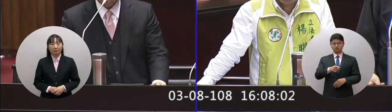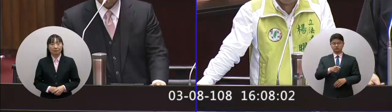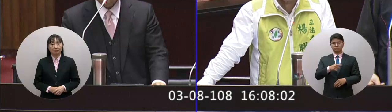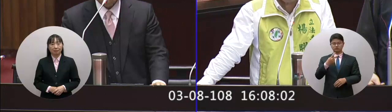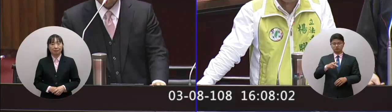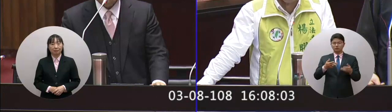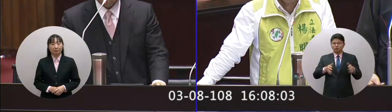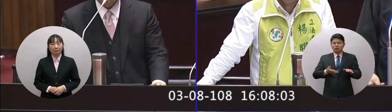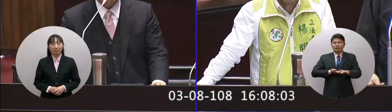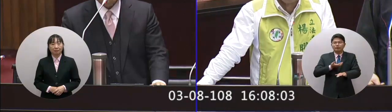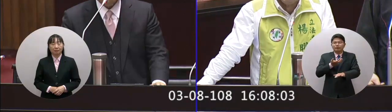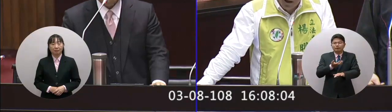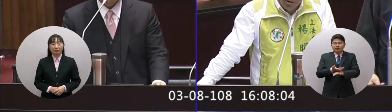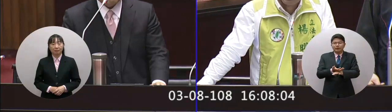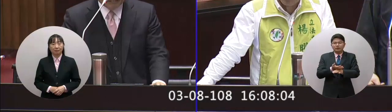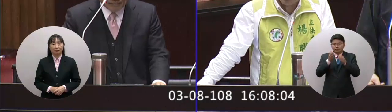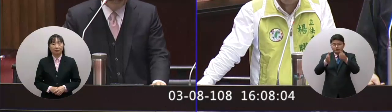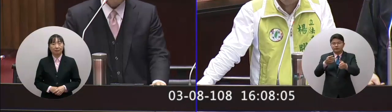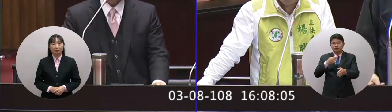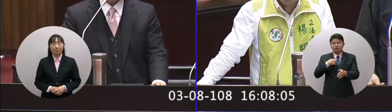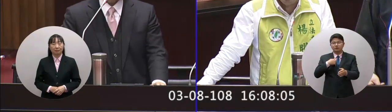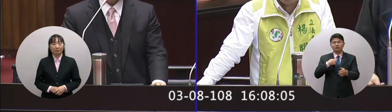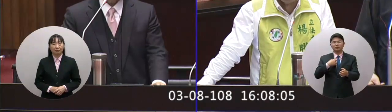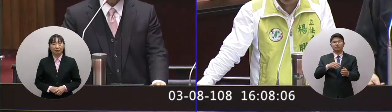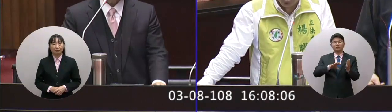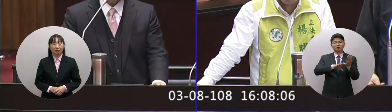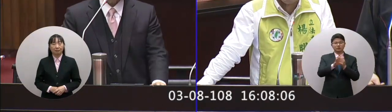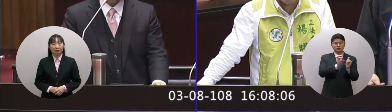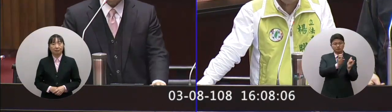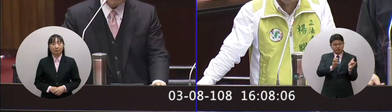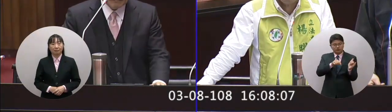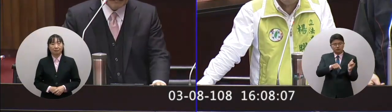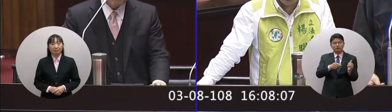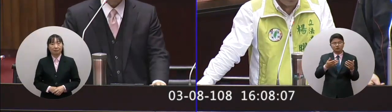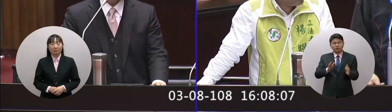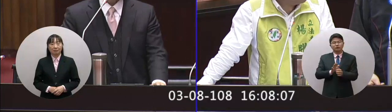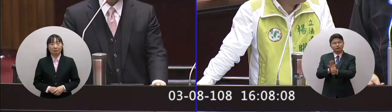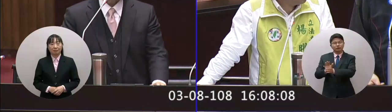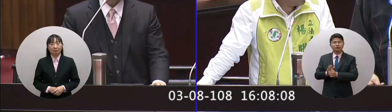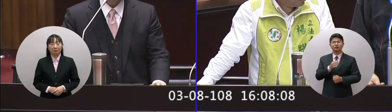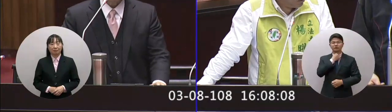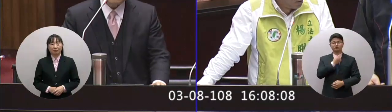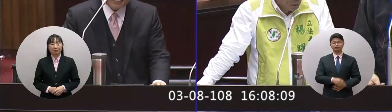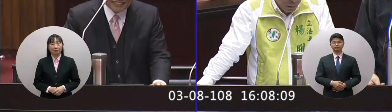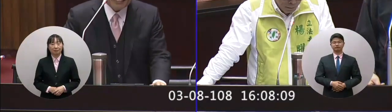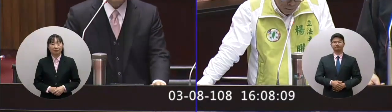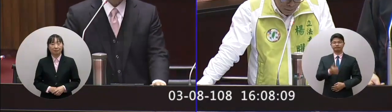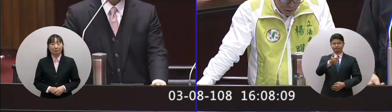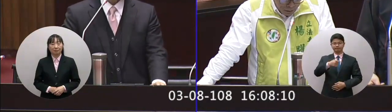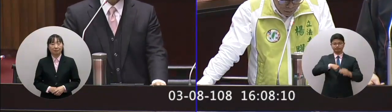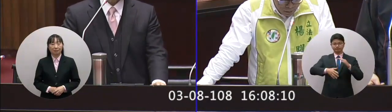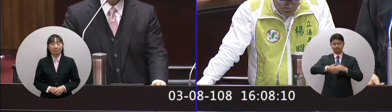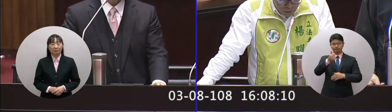力多放一些在离岛上面，为离岛多做一些事情。 好，谢谢院长